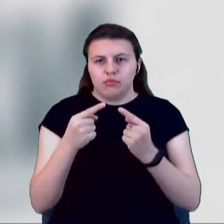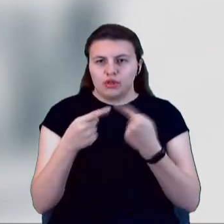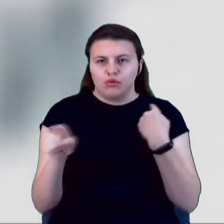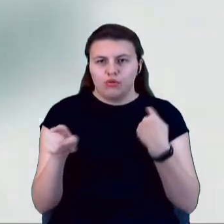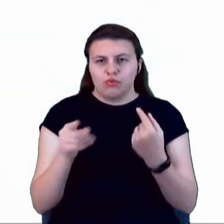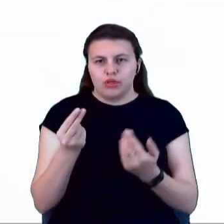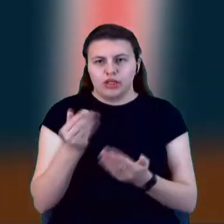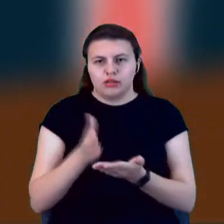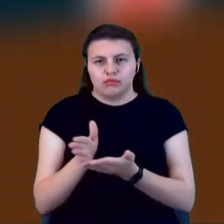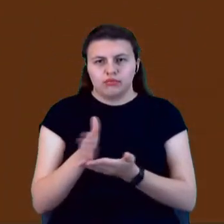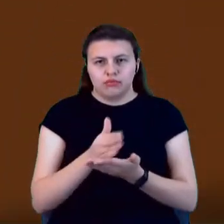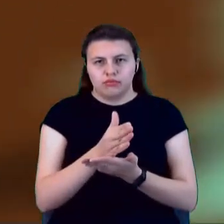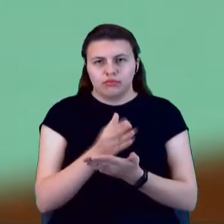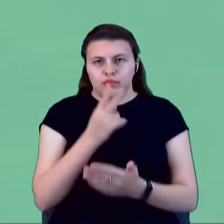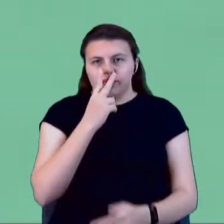видим, насколько